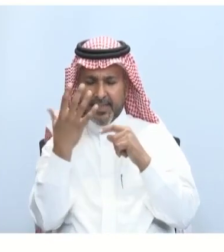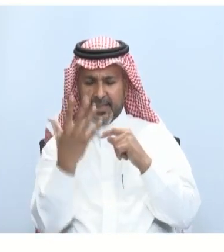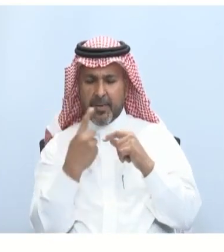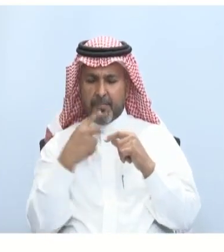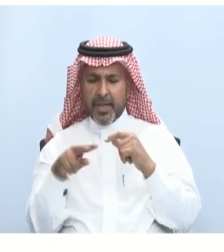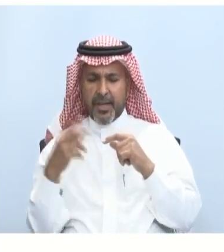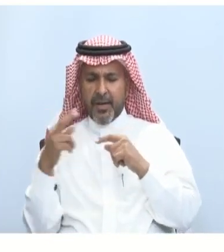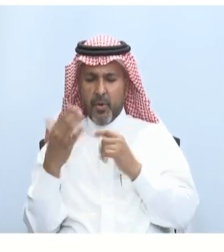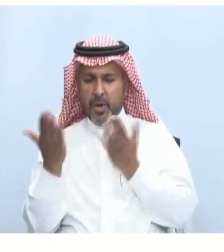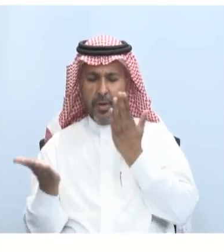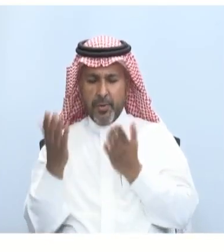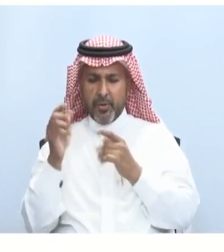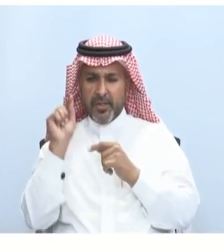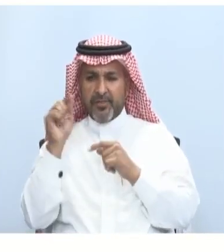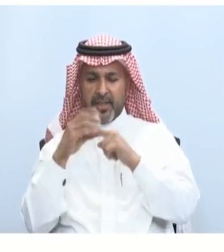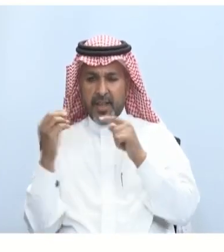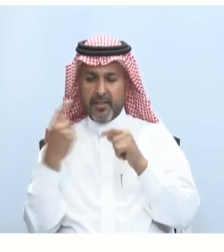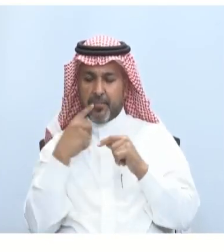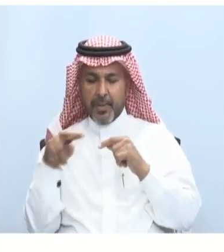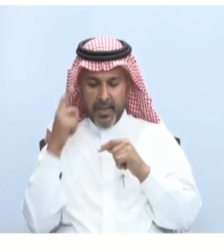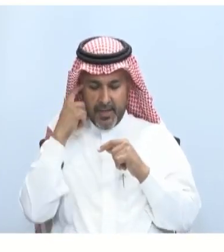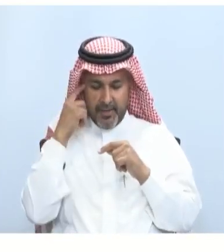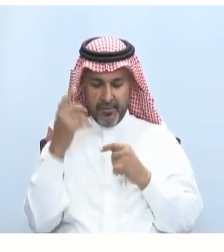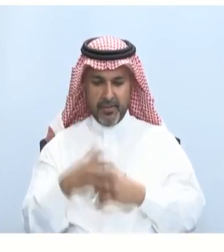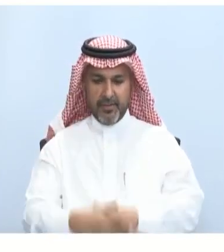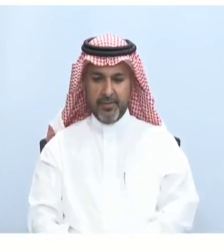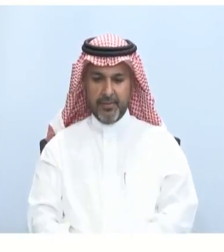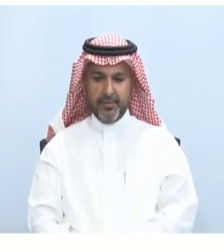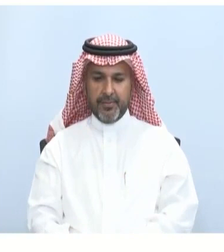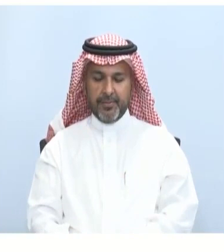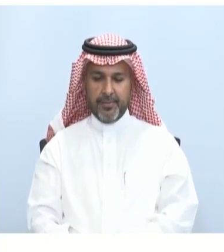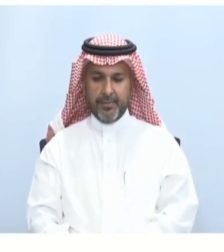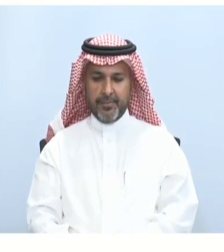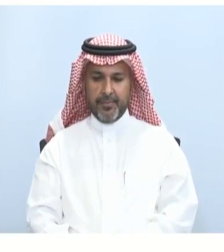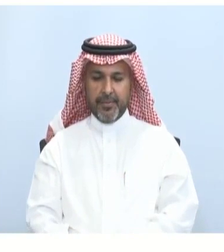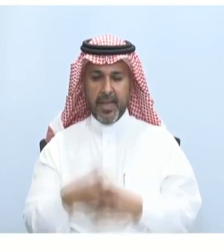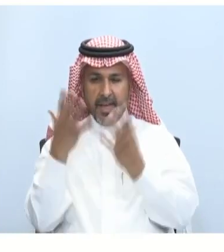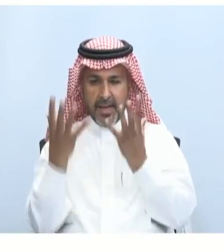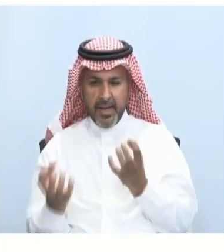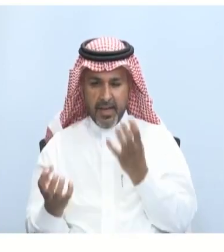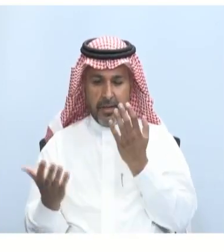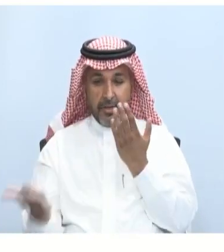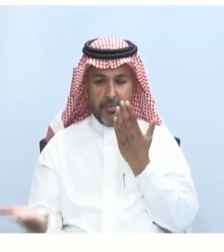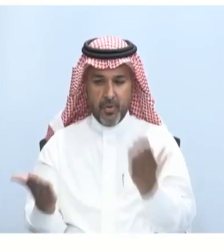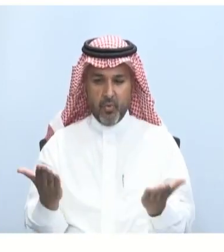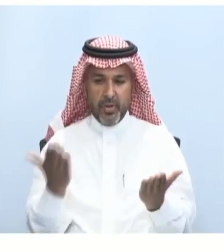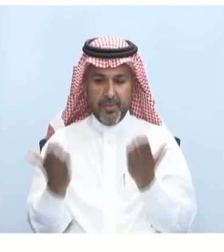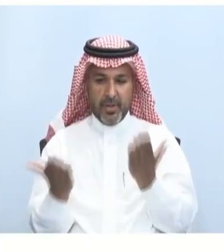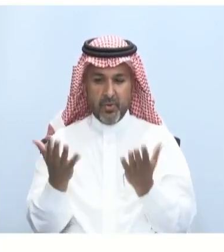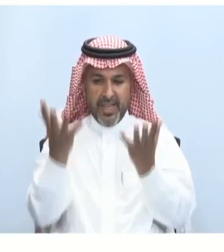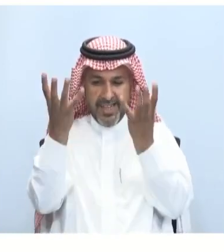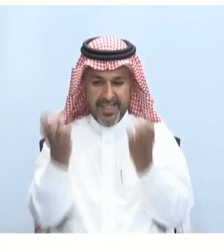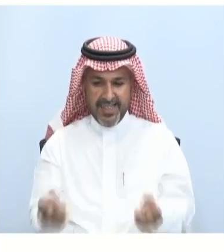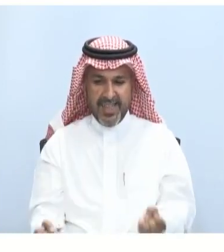اربعه اكس تربيع زائد مئه يساوي عشره طبعا مثل ما انتم عارفين هذا عندي المتغير هذا